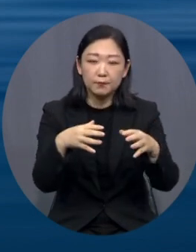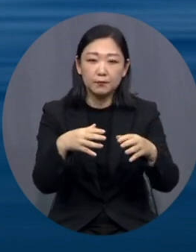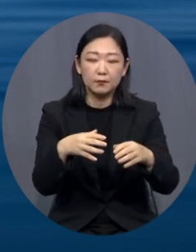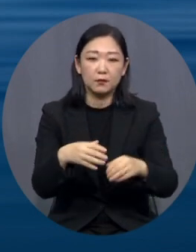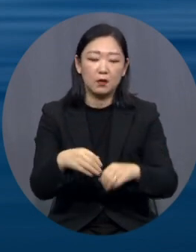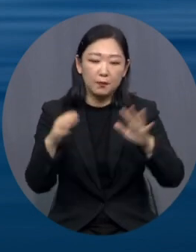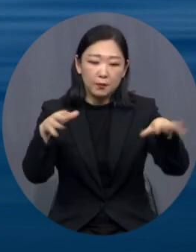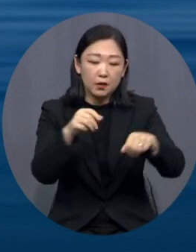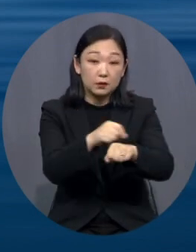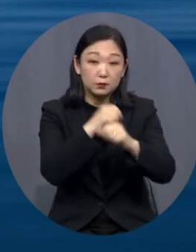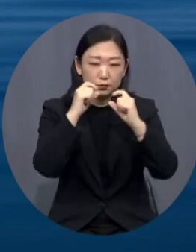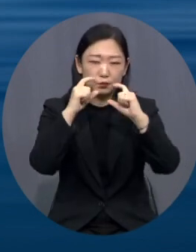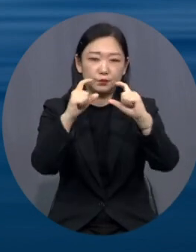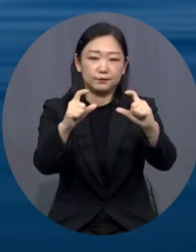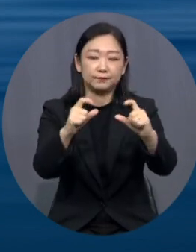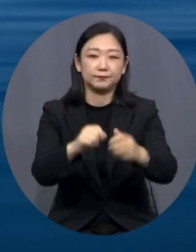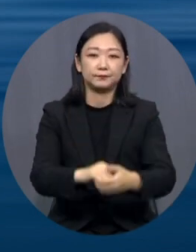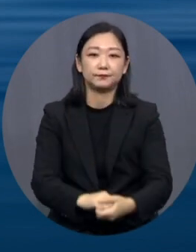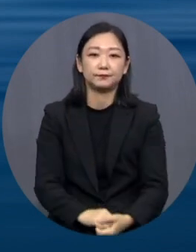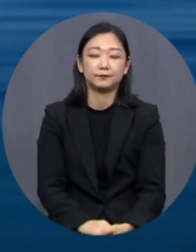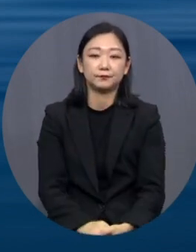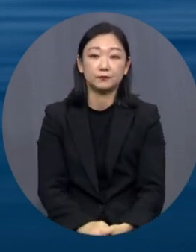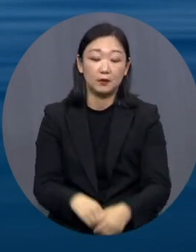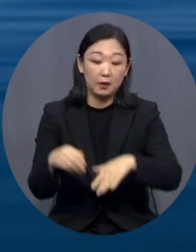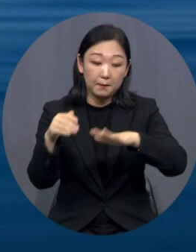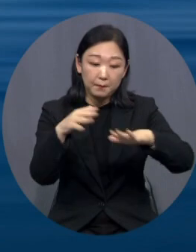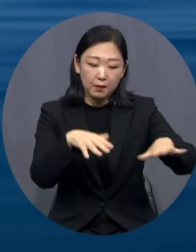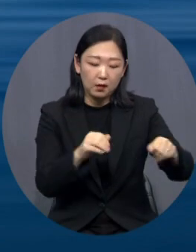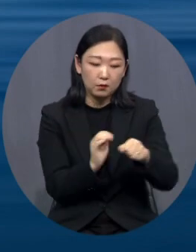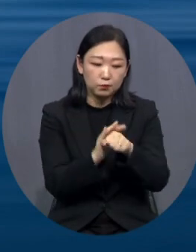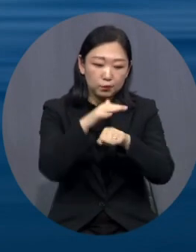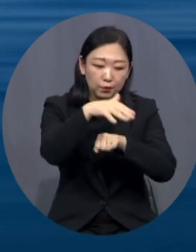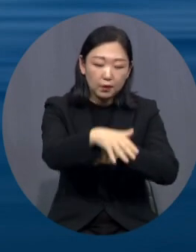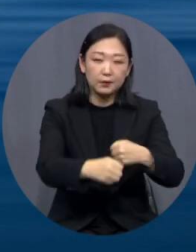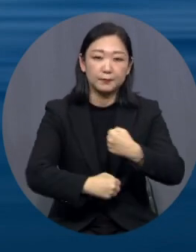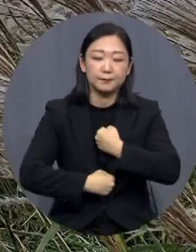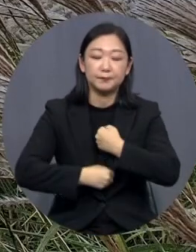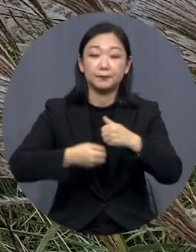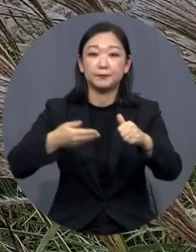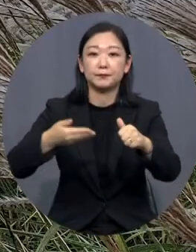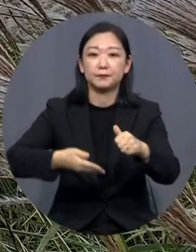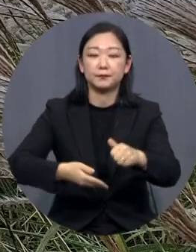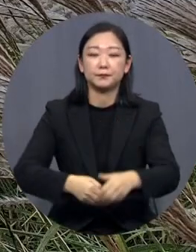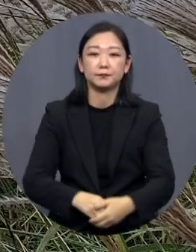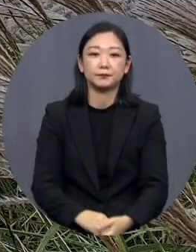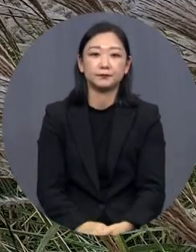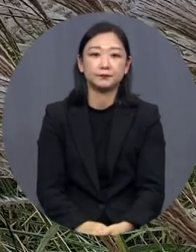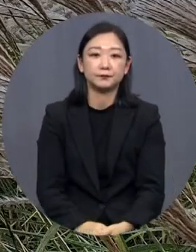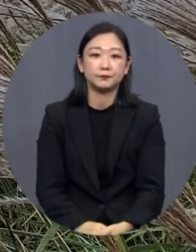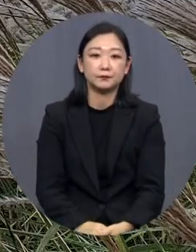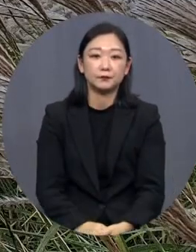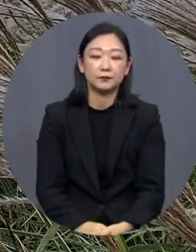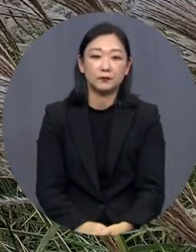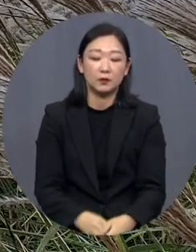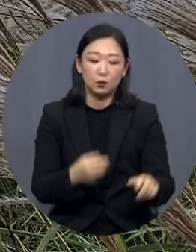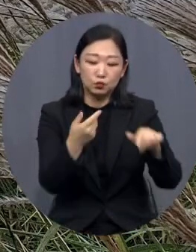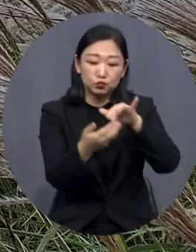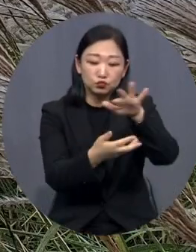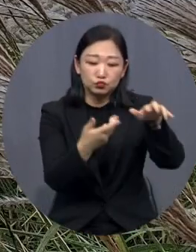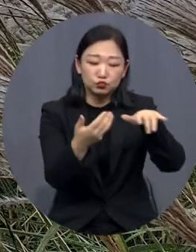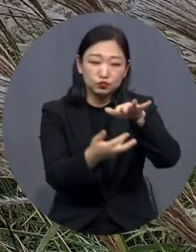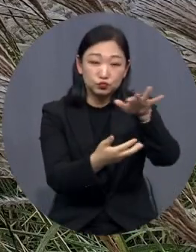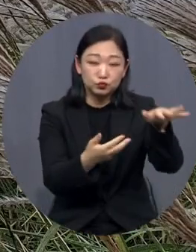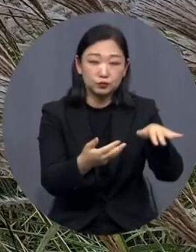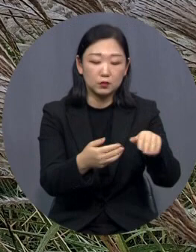해상의 풍랑 특보가 발효되겠습니다 해안에서는 너울에 유의하시기 바랍니다 다음 주 중반까지는 구름기 날씨를